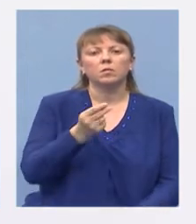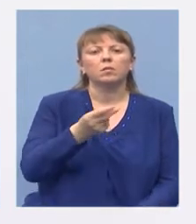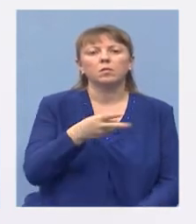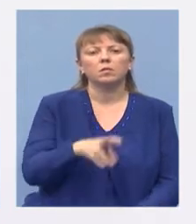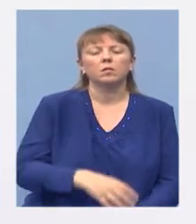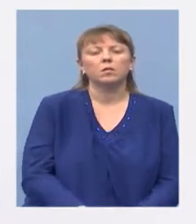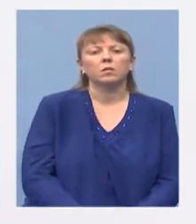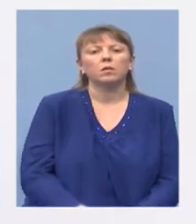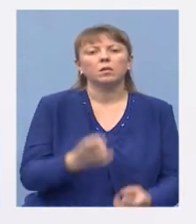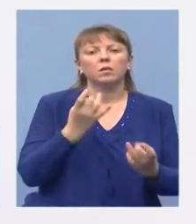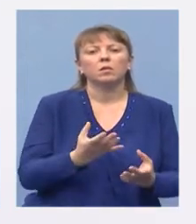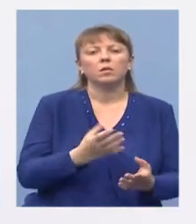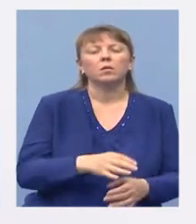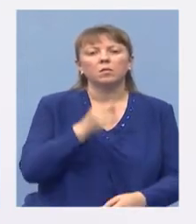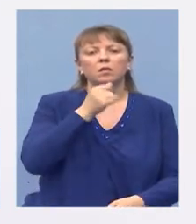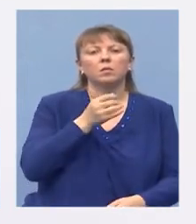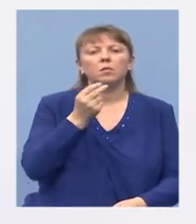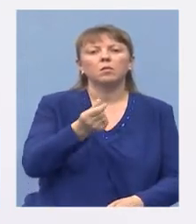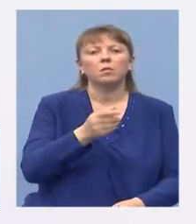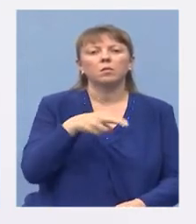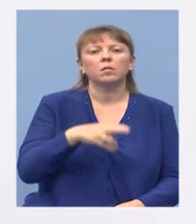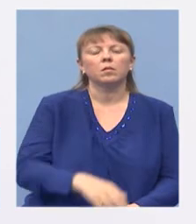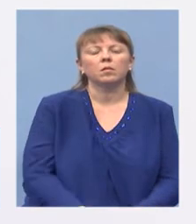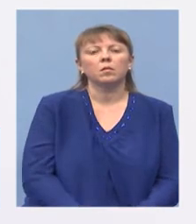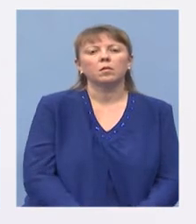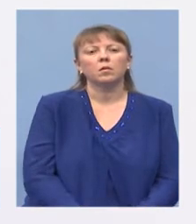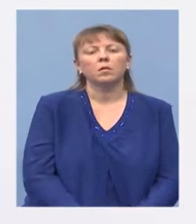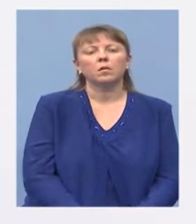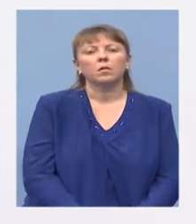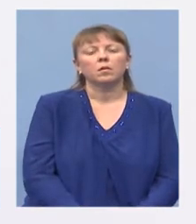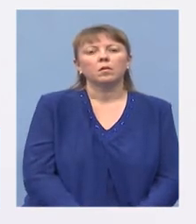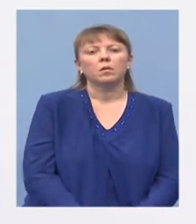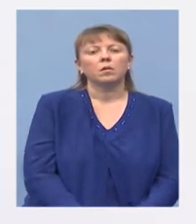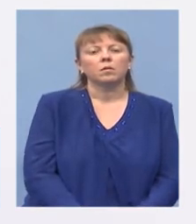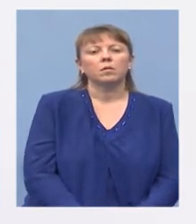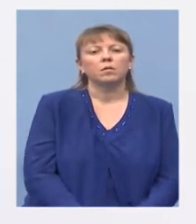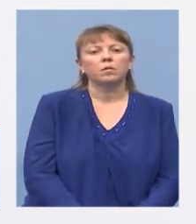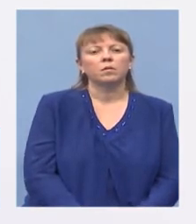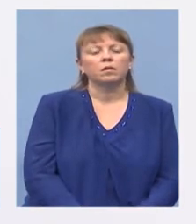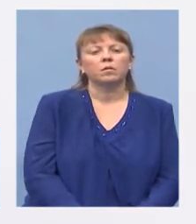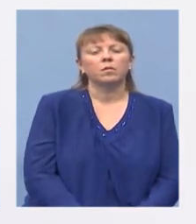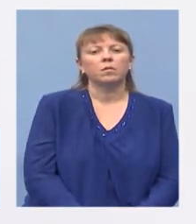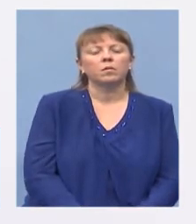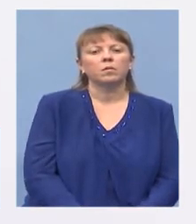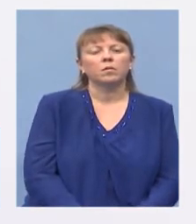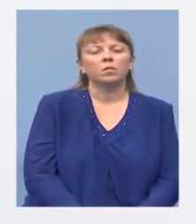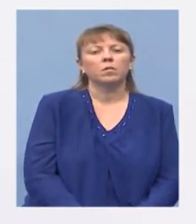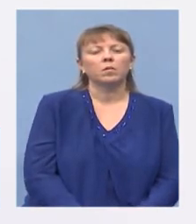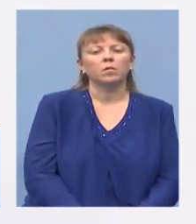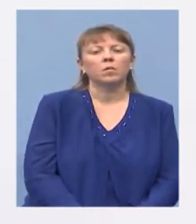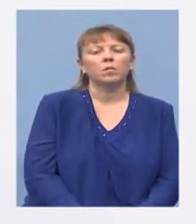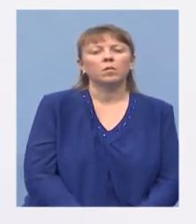как бы максимально упрощено. Также они могут оплатить через QR-код. Также по принципу экстерриториальности поверка, например,